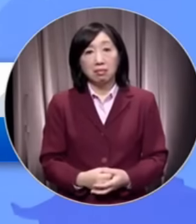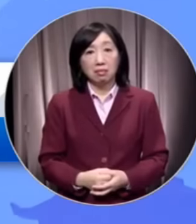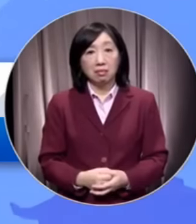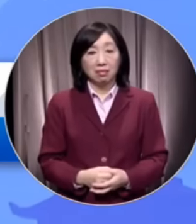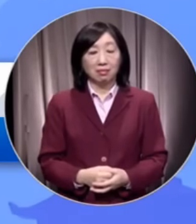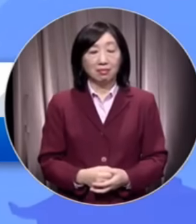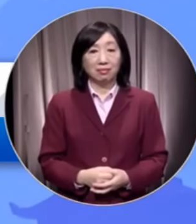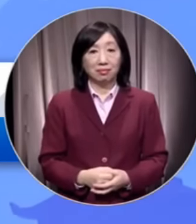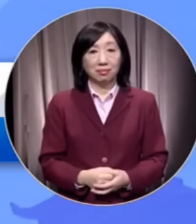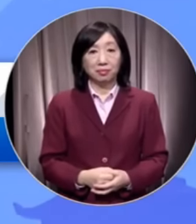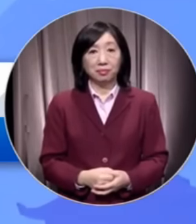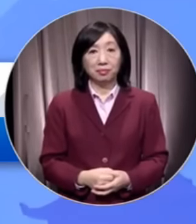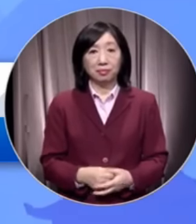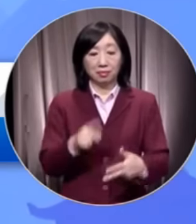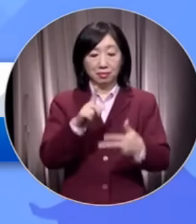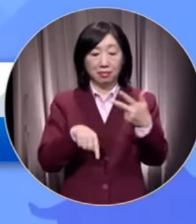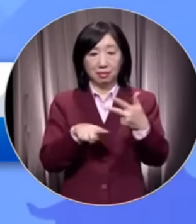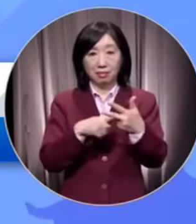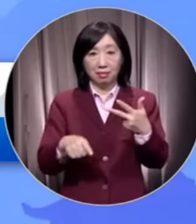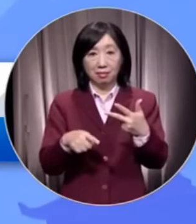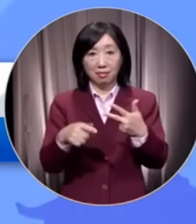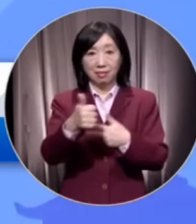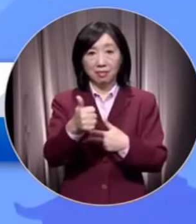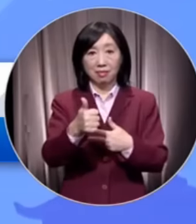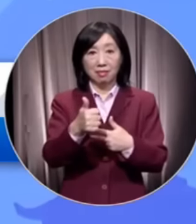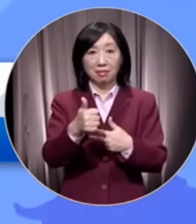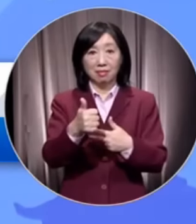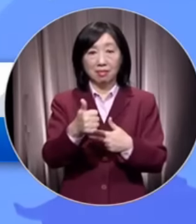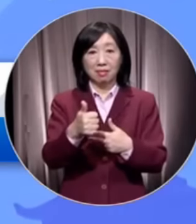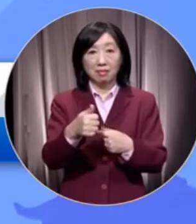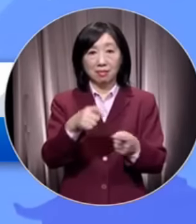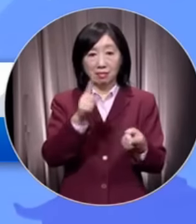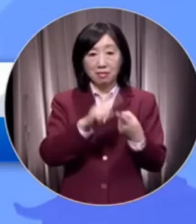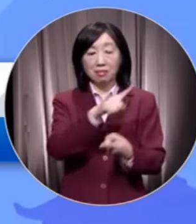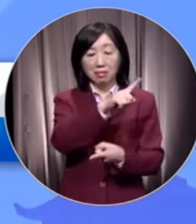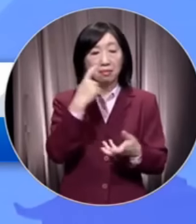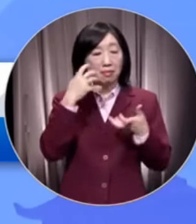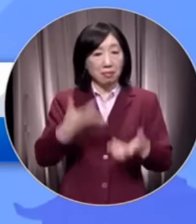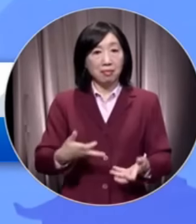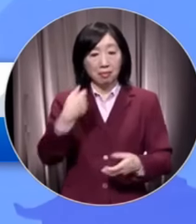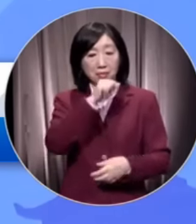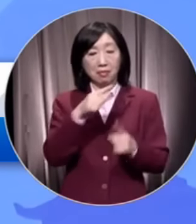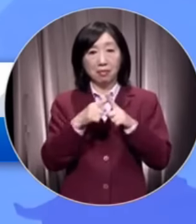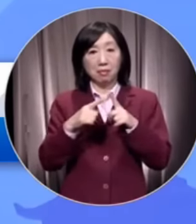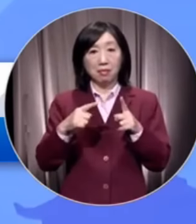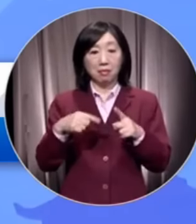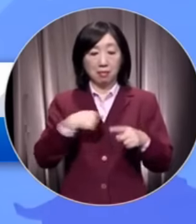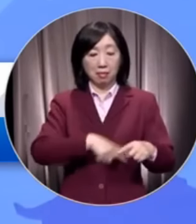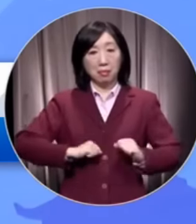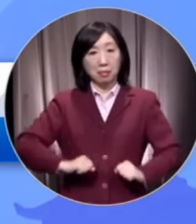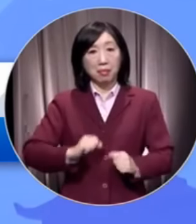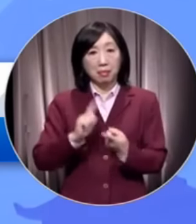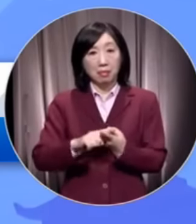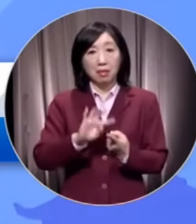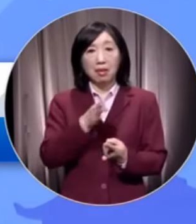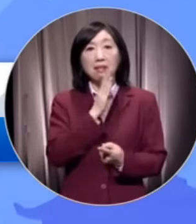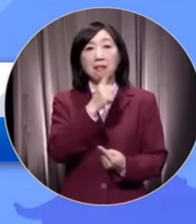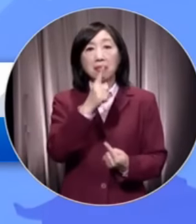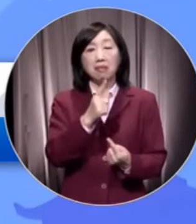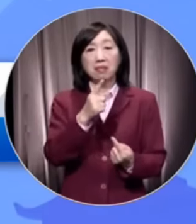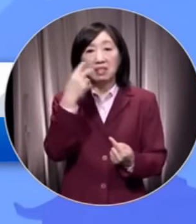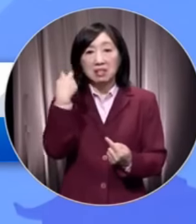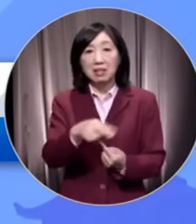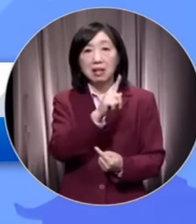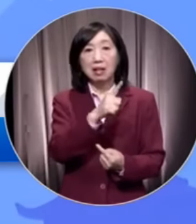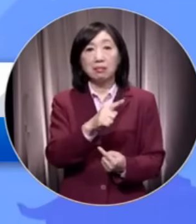呢？我觉得朱主席或许真的很在乎台湾人的健康，但是我觉得你更在乎的是在选举里面的